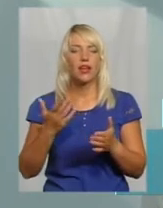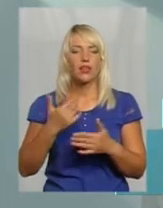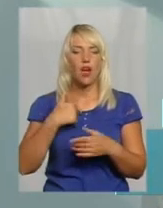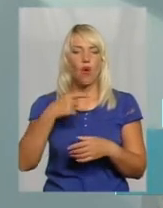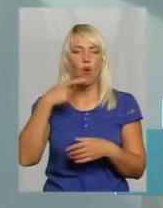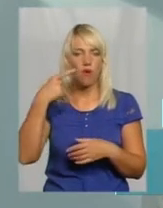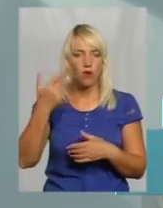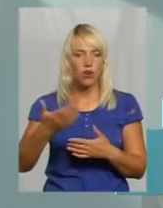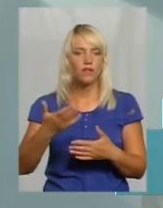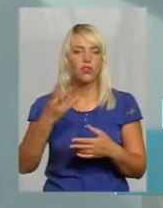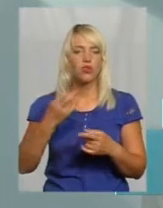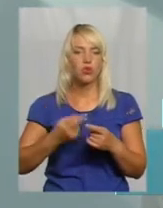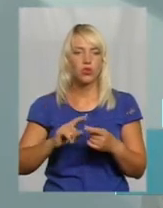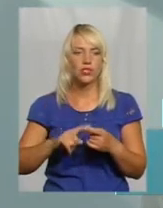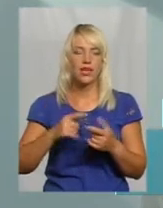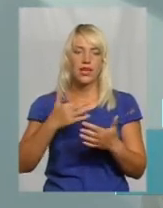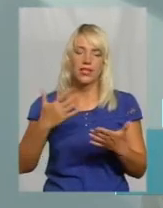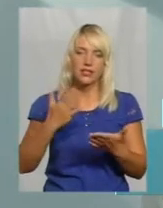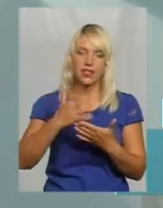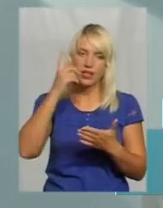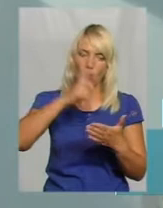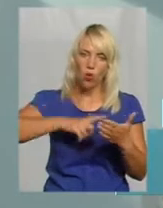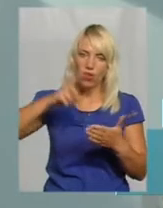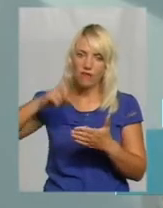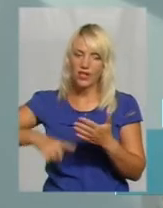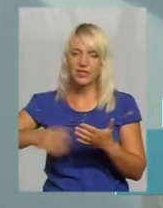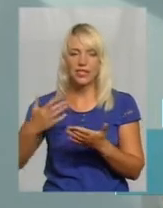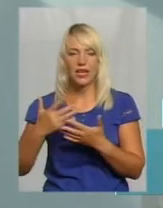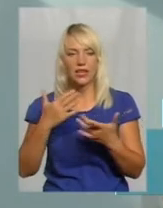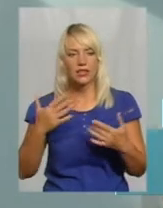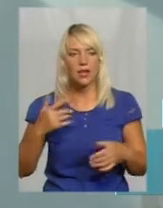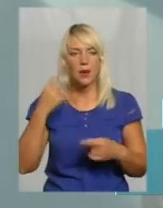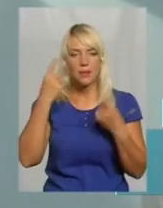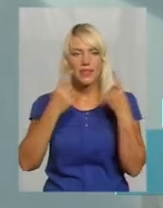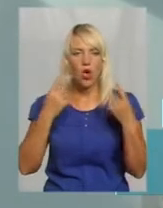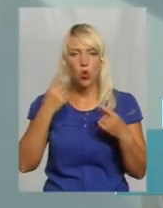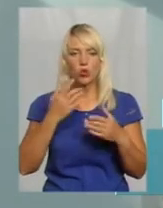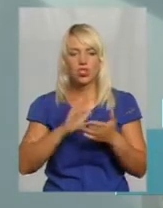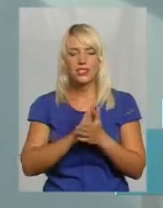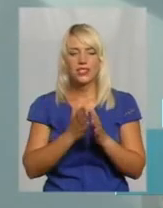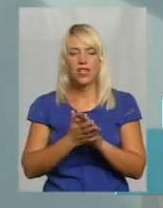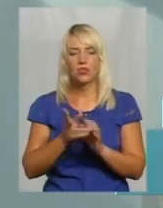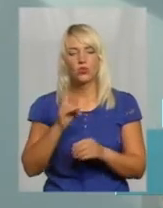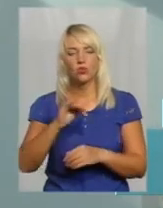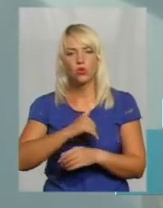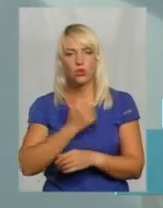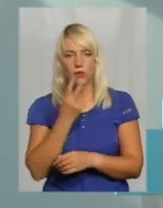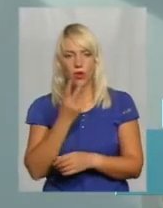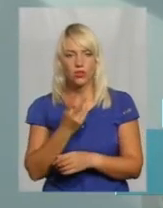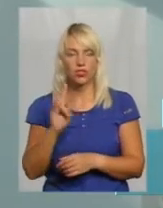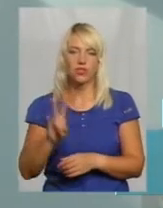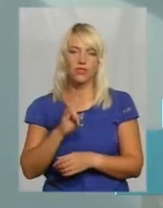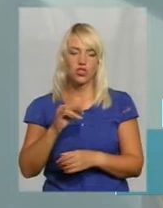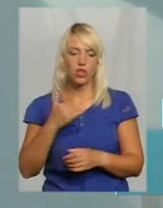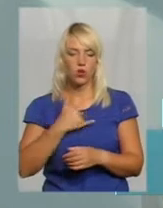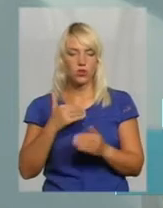така тонка грань, це і різні конфесії, і різний психологічний стан пацієнта, який один хоче бачити в себе